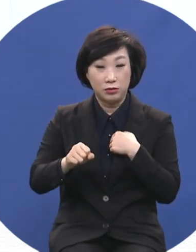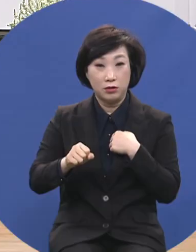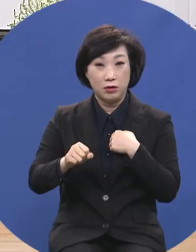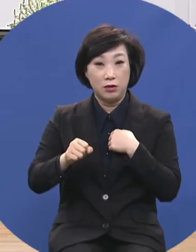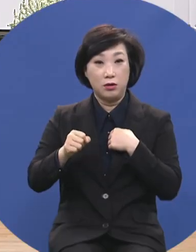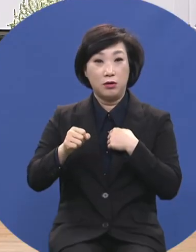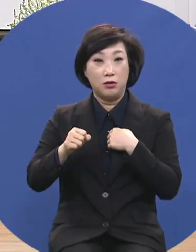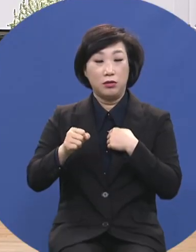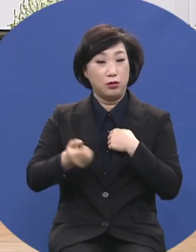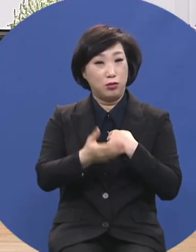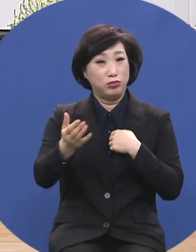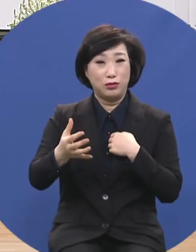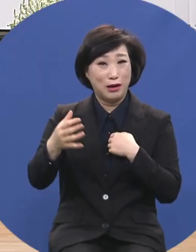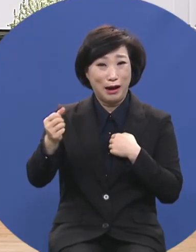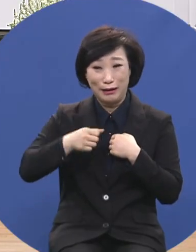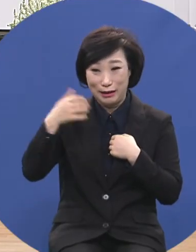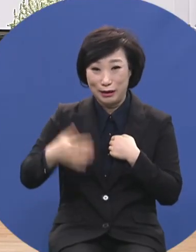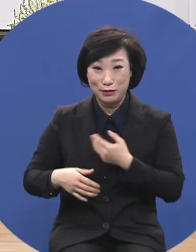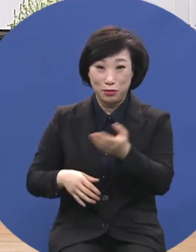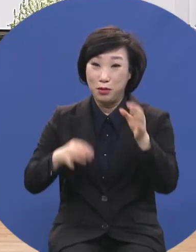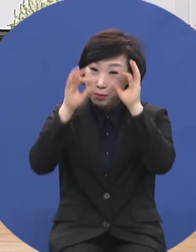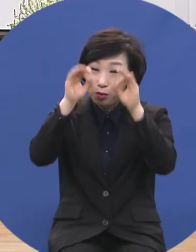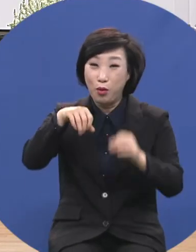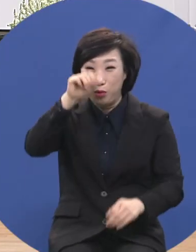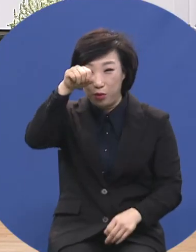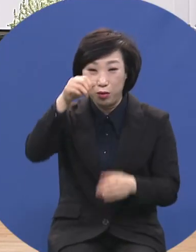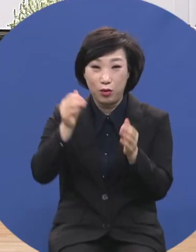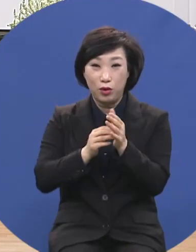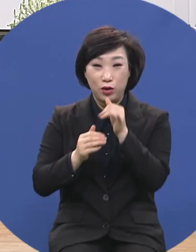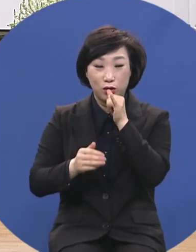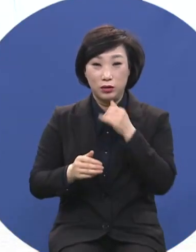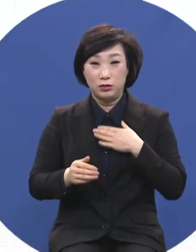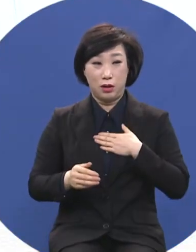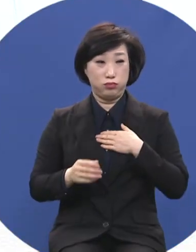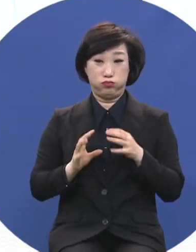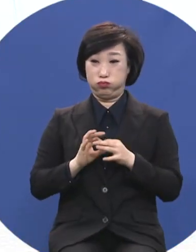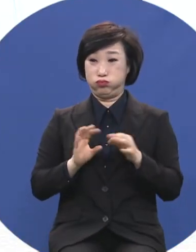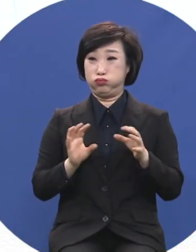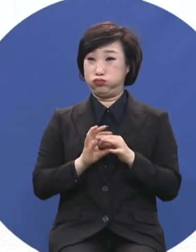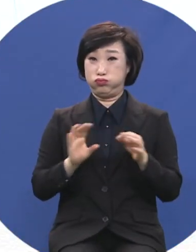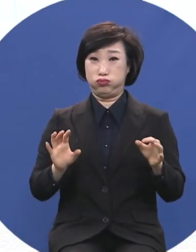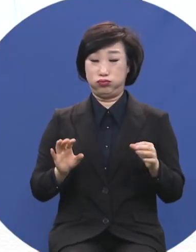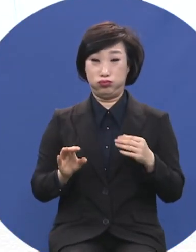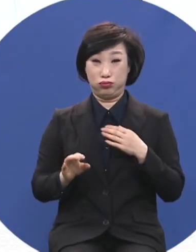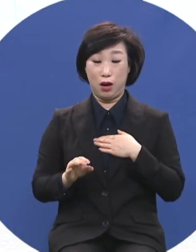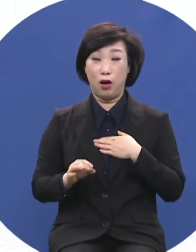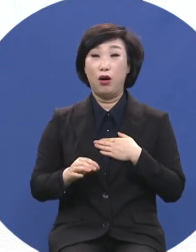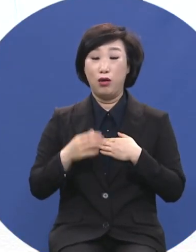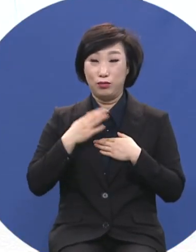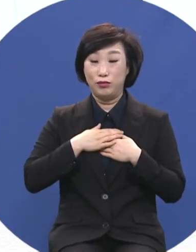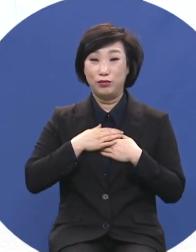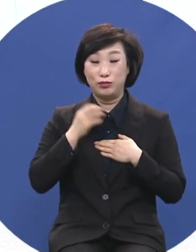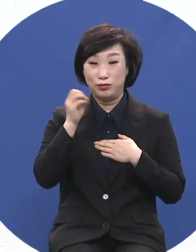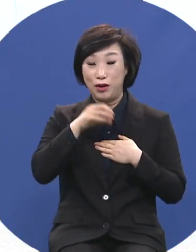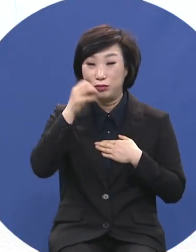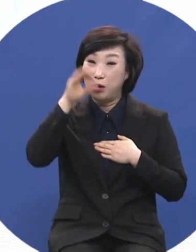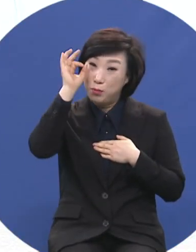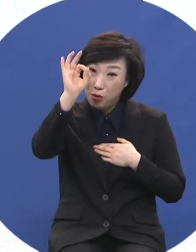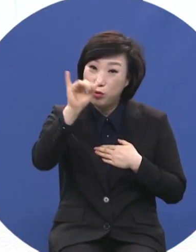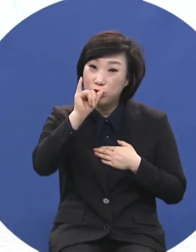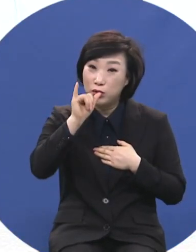않아. 듣기는 듣는데 나하고는 뭐 그냥 들리는 소리지